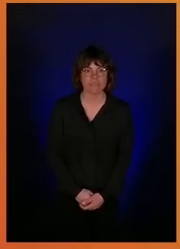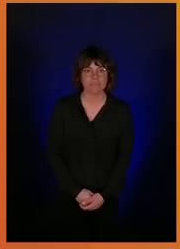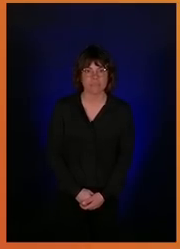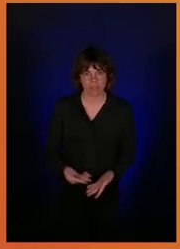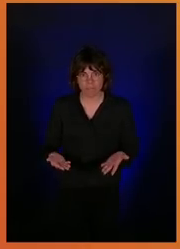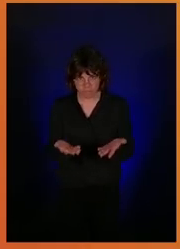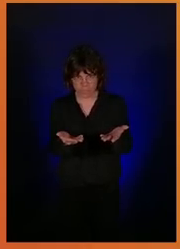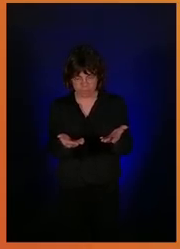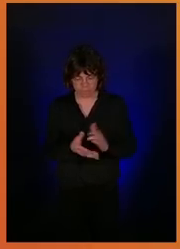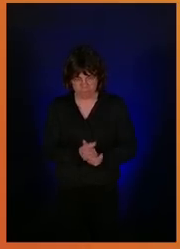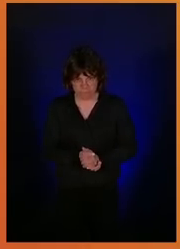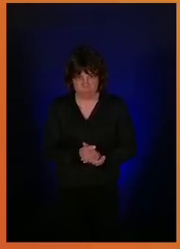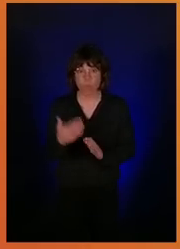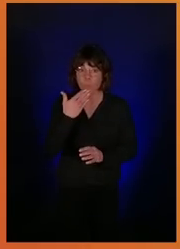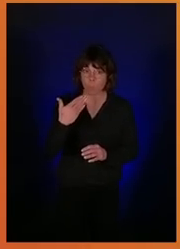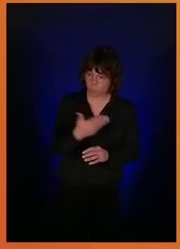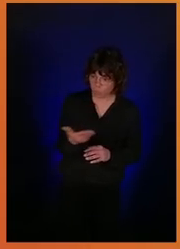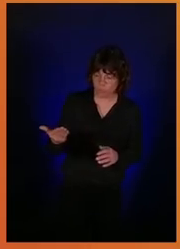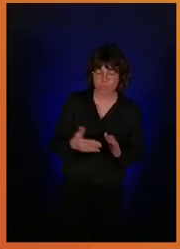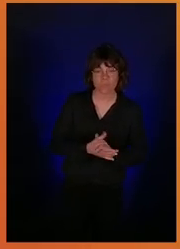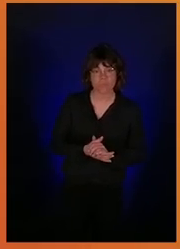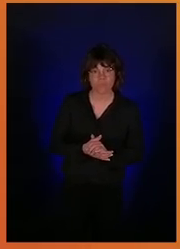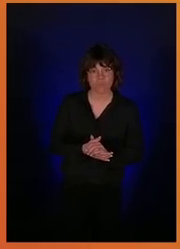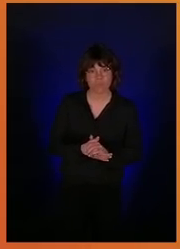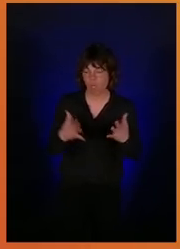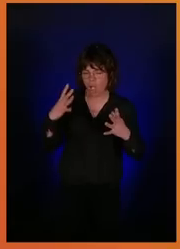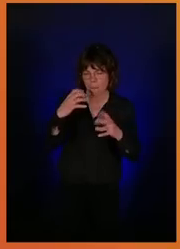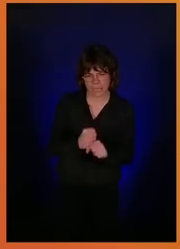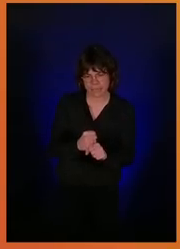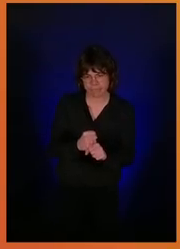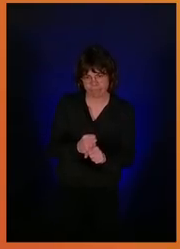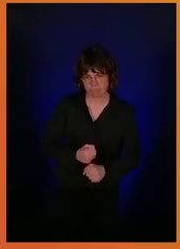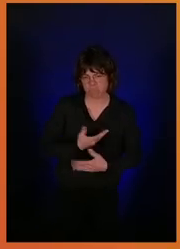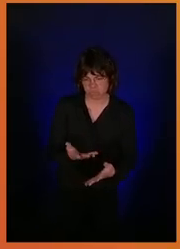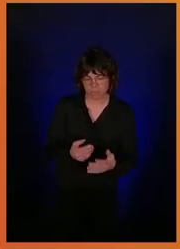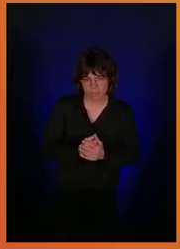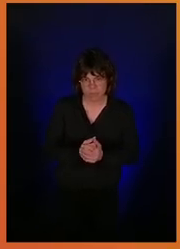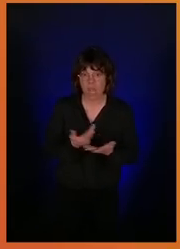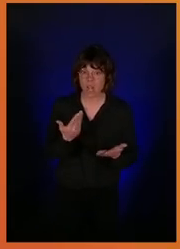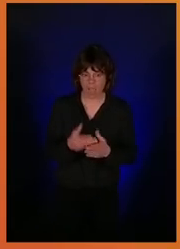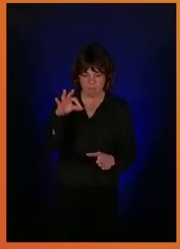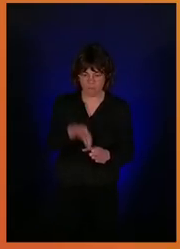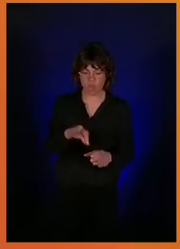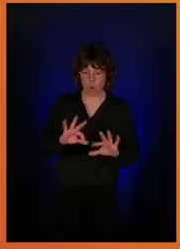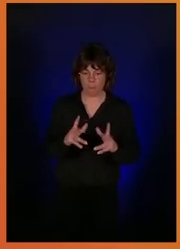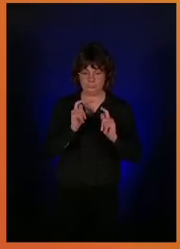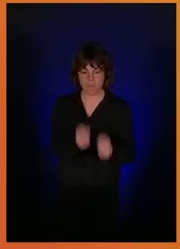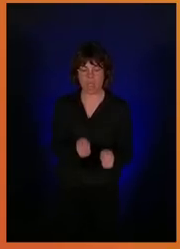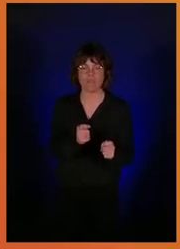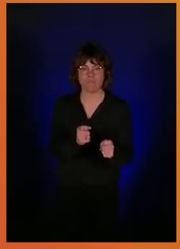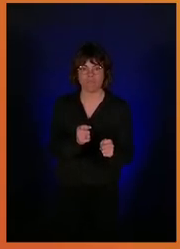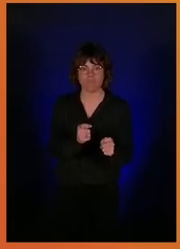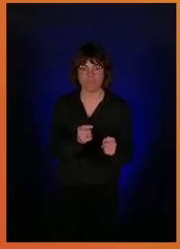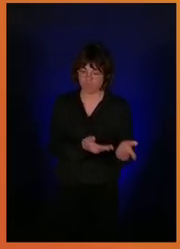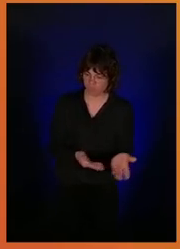Vas-y Lionel. Oui, bonjour à toutes et à tous. Donc, je vais être très rapide. Là, il s'agit de faire un vote par mandat. Donc, on va